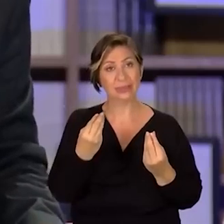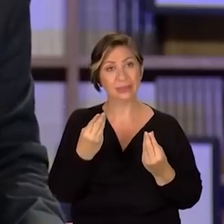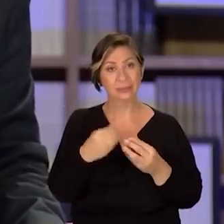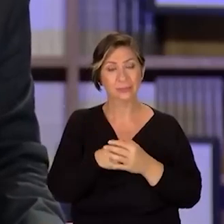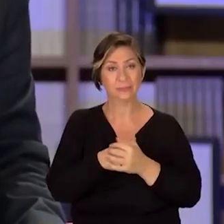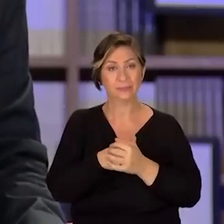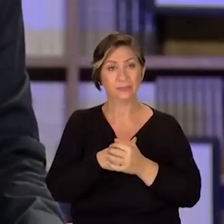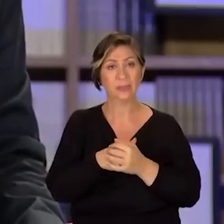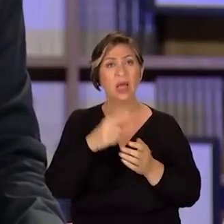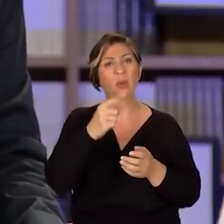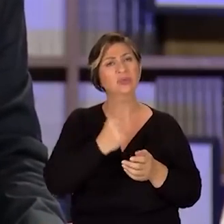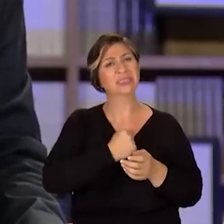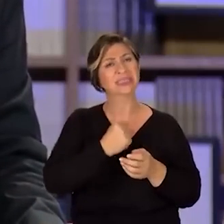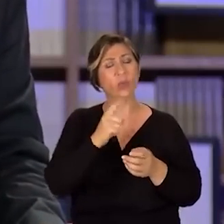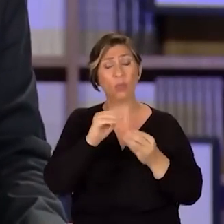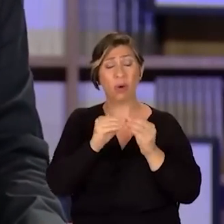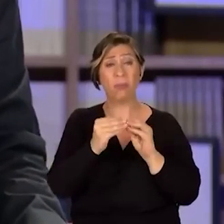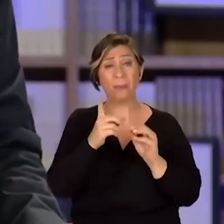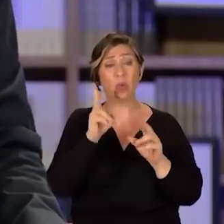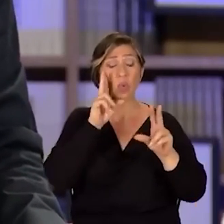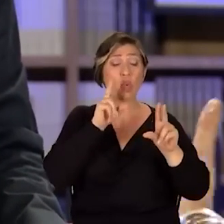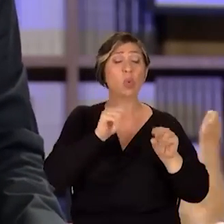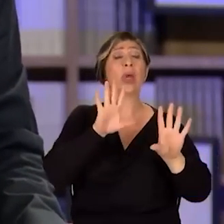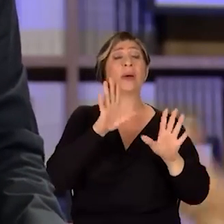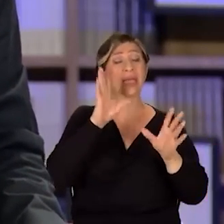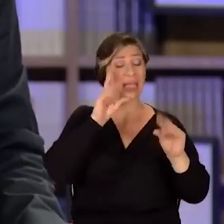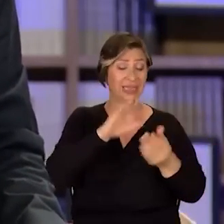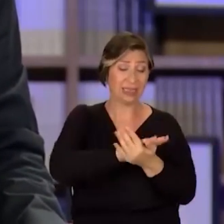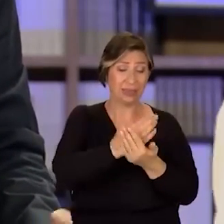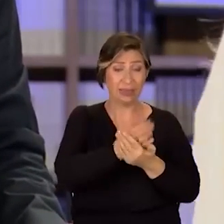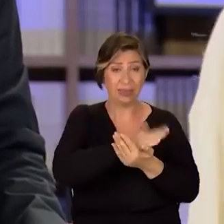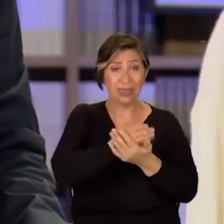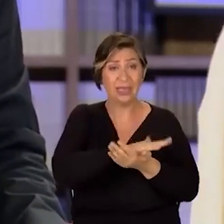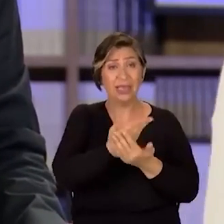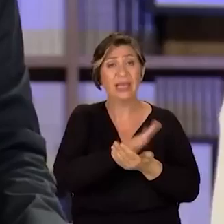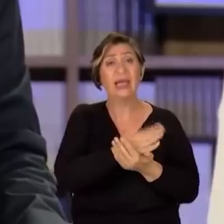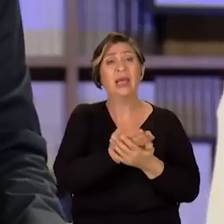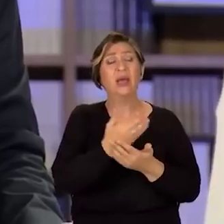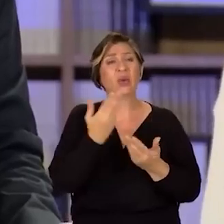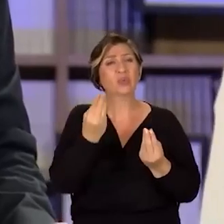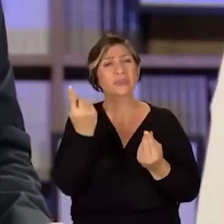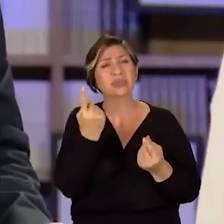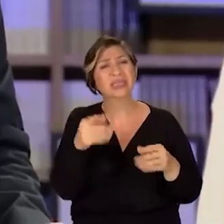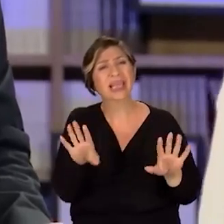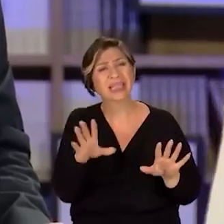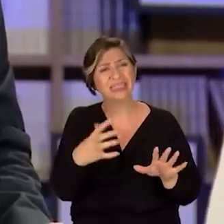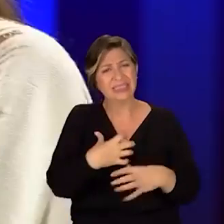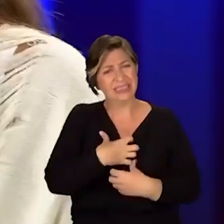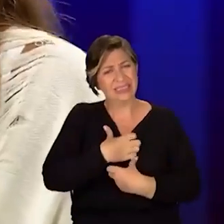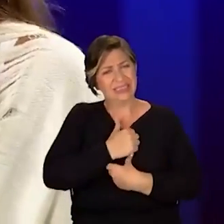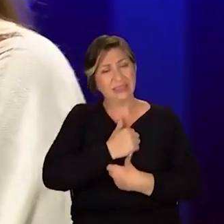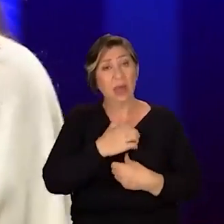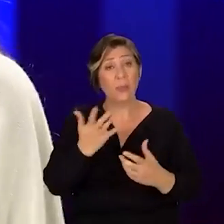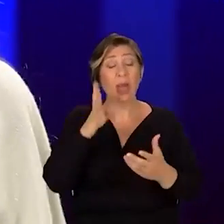filan gibiler. Ama o sıkıntıdır. Yani uyuyamamak, yatakta böyle yatakta dönüp durmak hoş bir durum değildir. Sıkıntı verir insana.